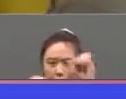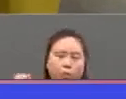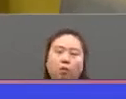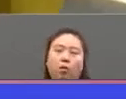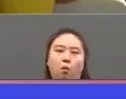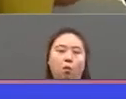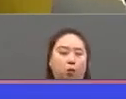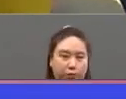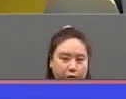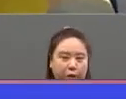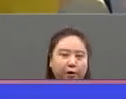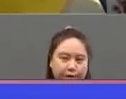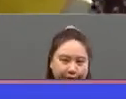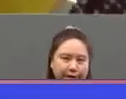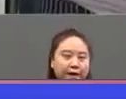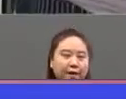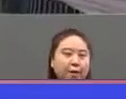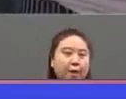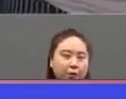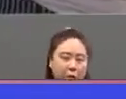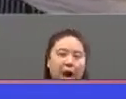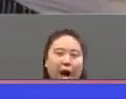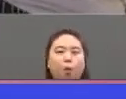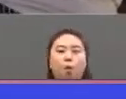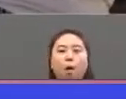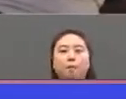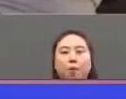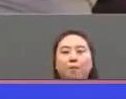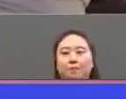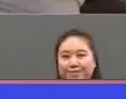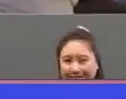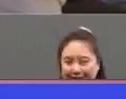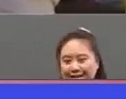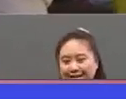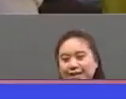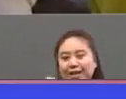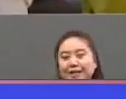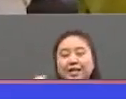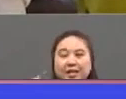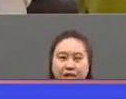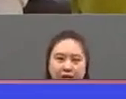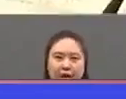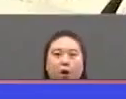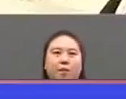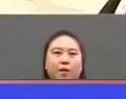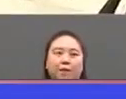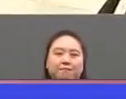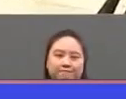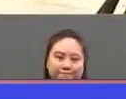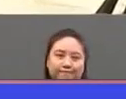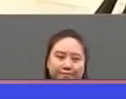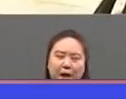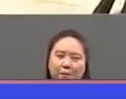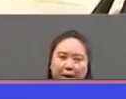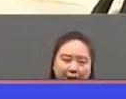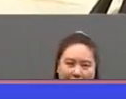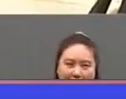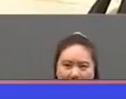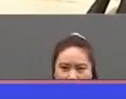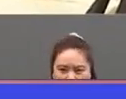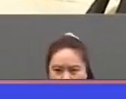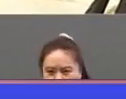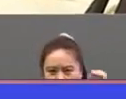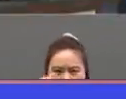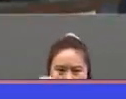งครับ อ๋อครับก็เท่ากับว่าเลือกคนผิดใช่ไหมครับบางทีตั้งใจที่จะเลือกคนนี้ปรากฏว่าเฮ้ยนึกว่า ไปการให้เบ